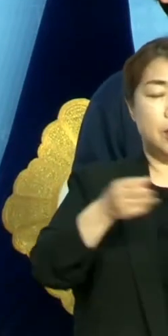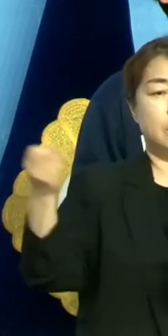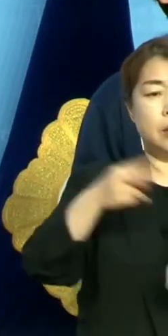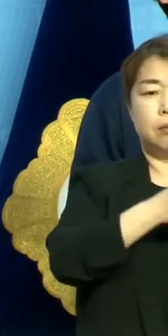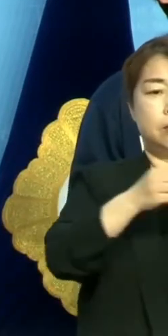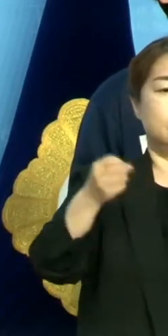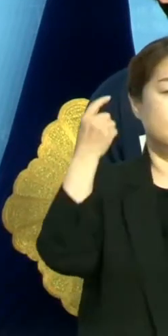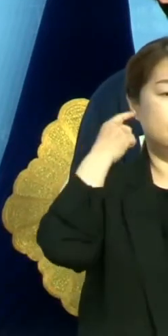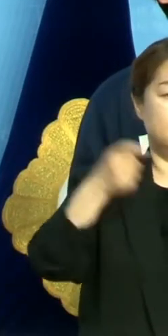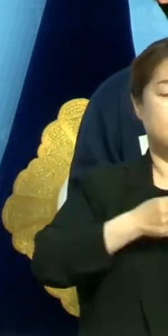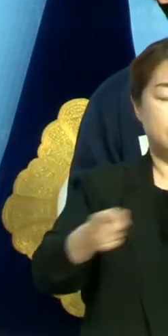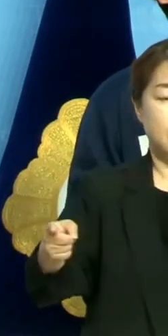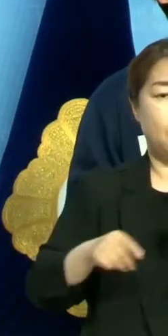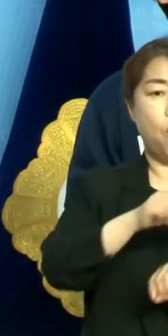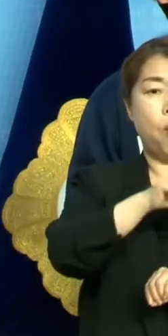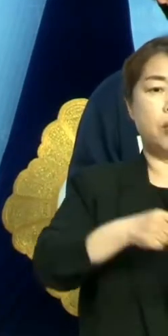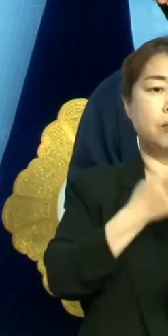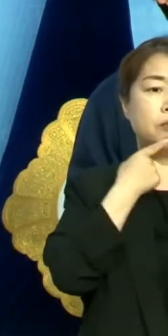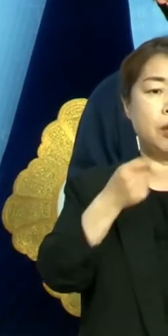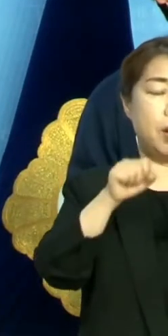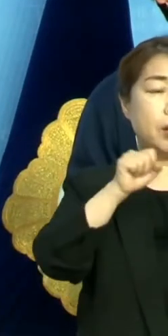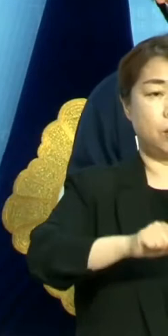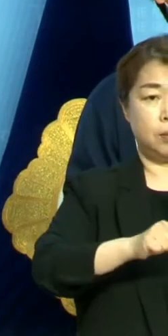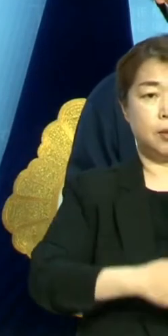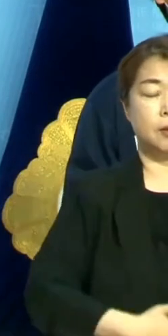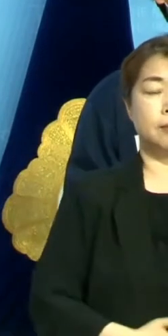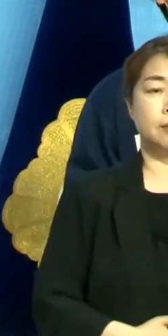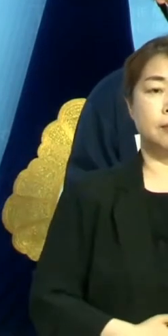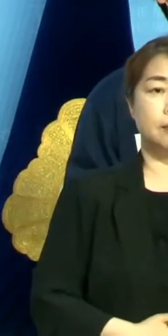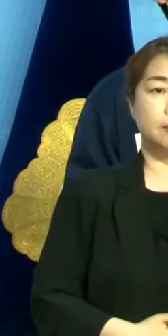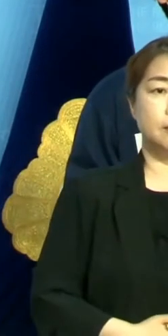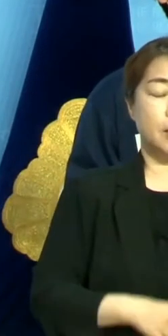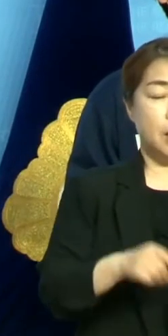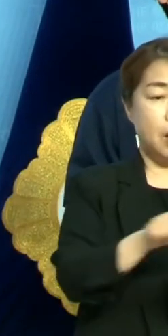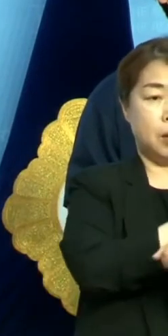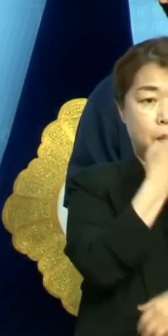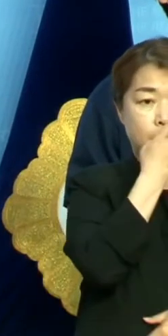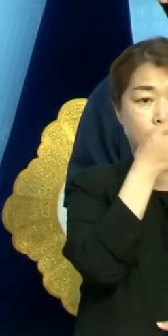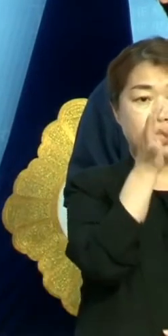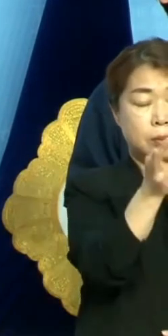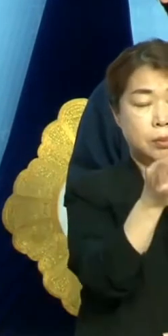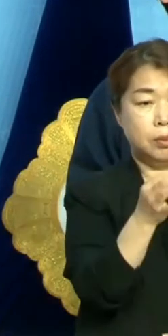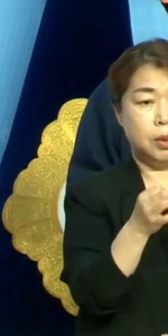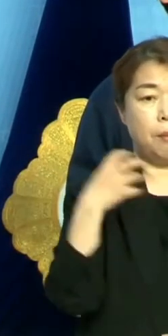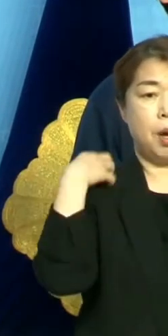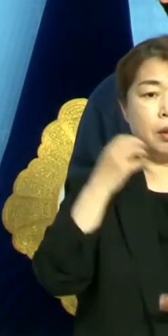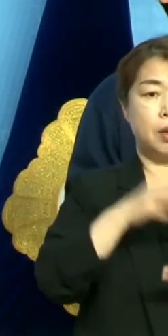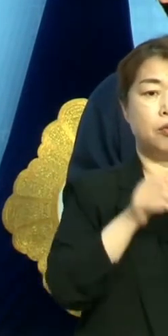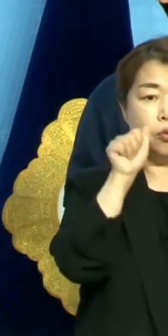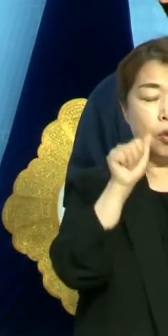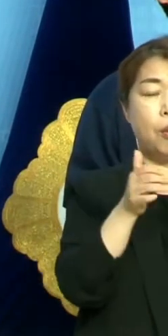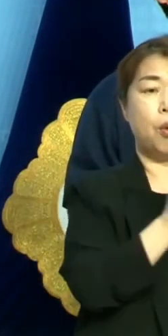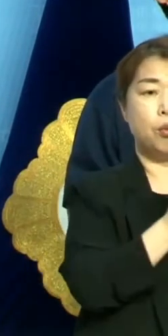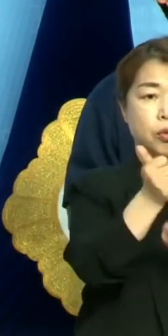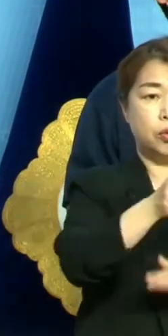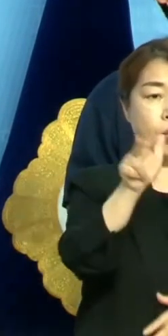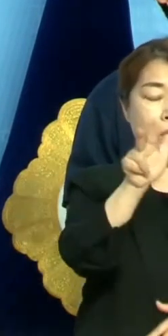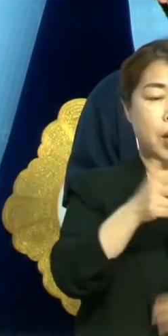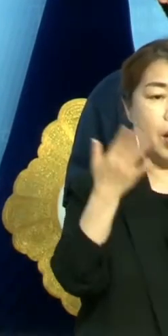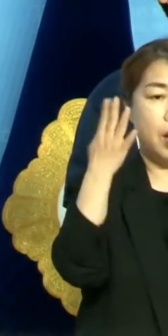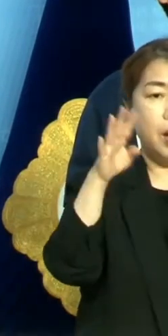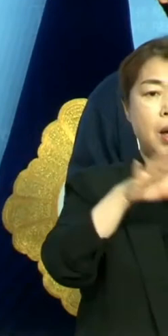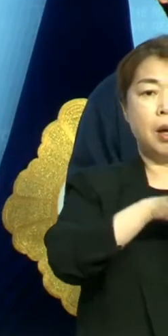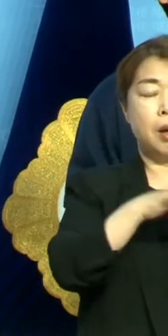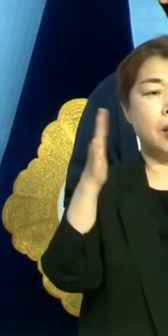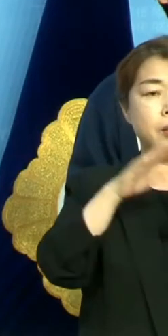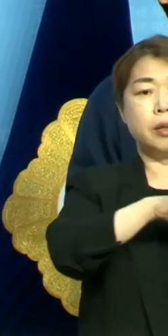무시하고 오히려 위협하는 행동 입니다 등록금 반환 운동 본부 그리고 전국대학 학생의 네트워크에서는